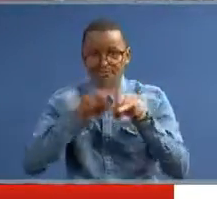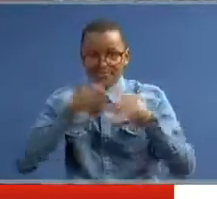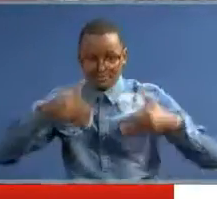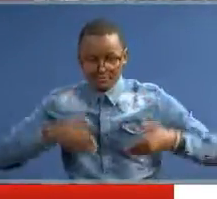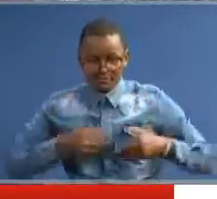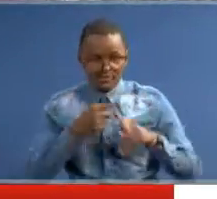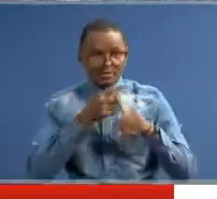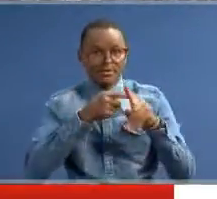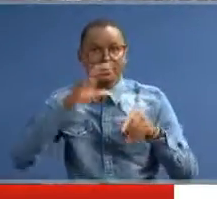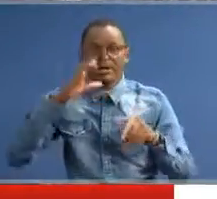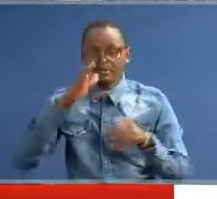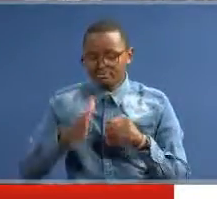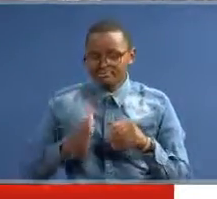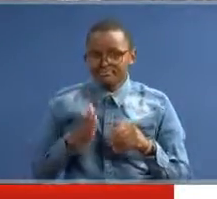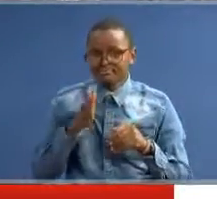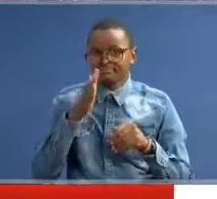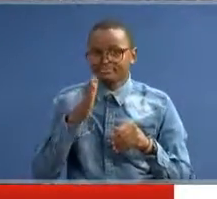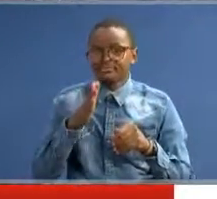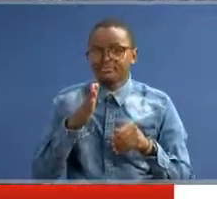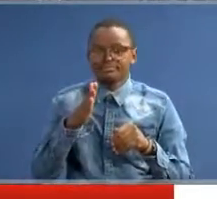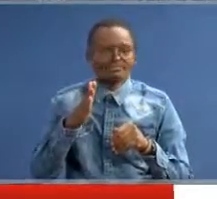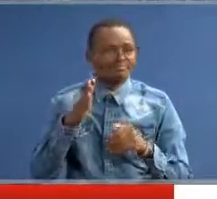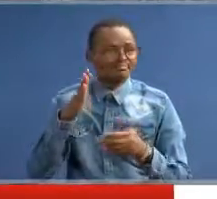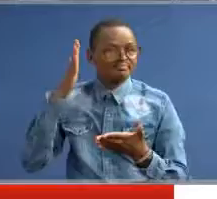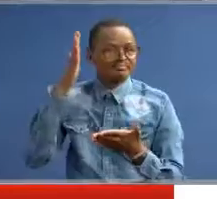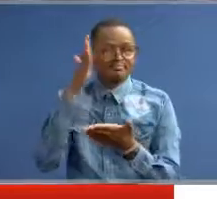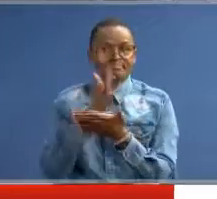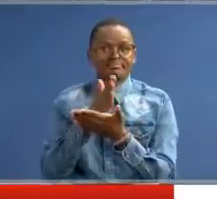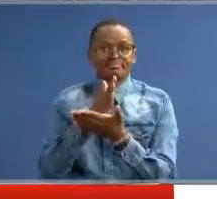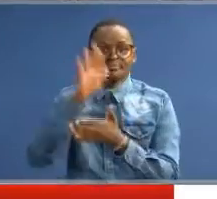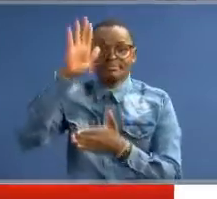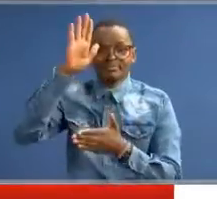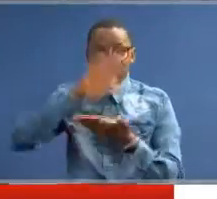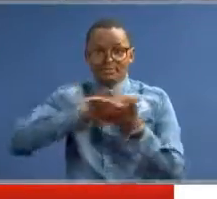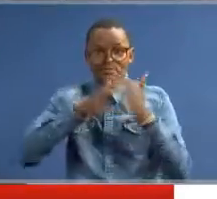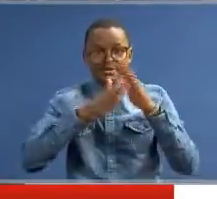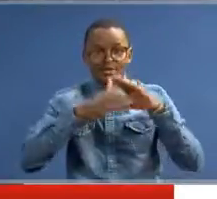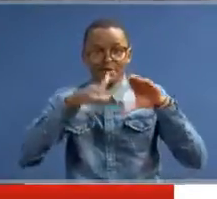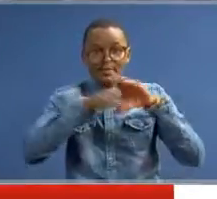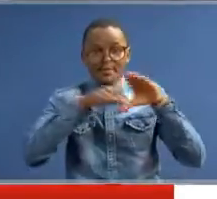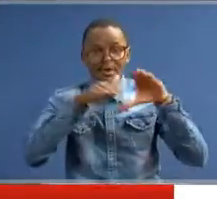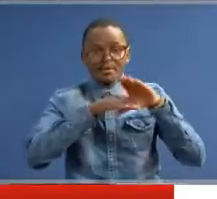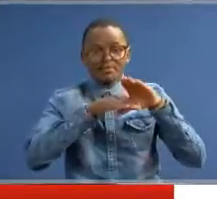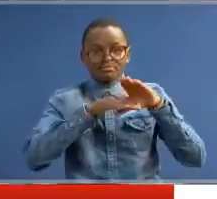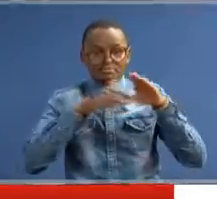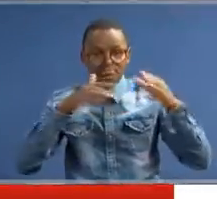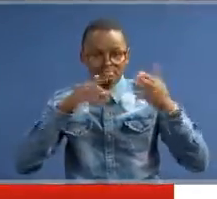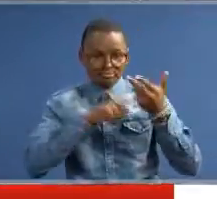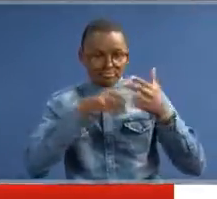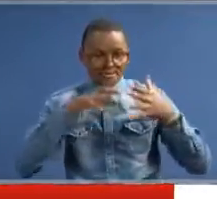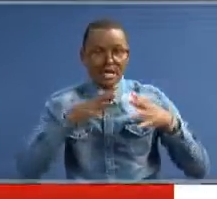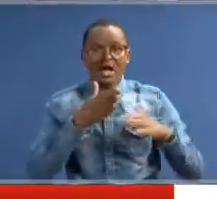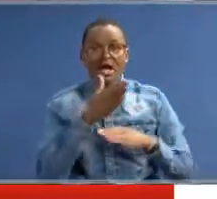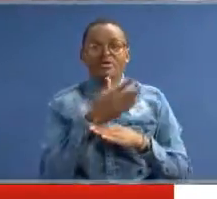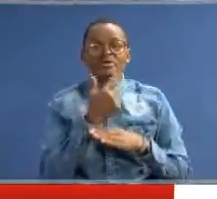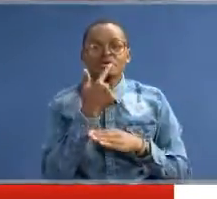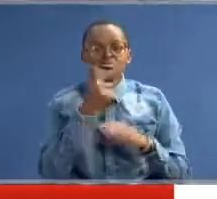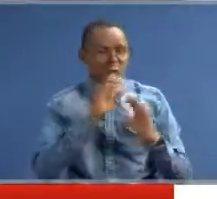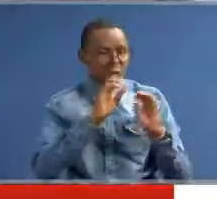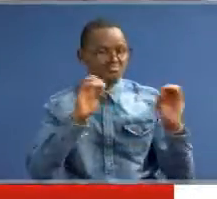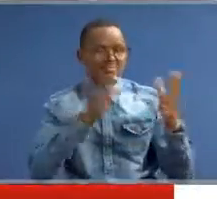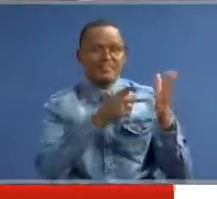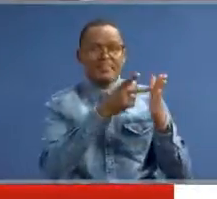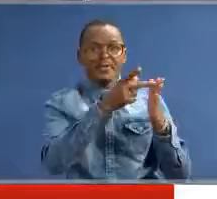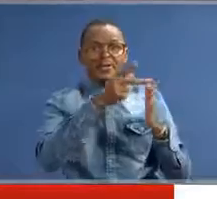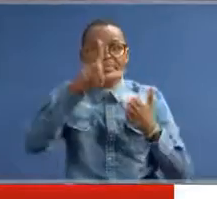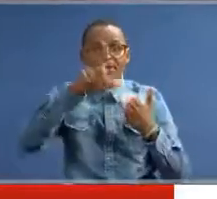vijana kutoka kaunti ya Naivasha wamesusia kuapishwa kama maafisa wa kuendesha shughuli ya sensa baada ya kudai kutolipwa marupurupu